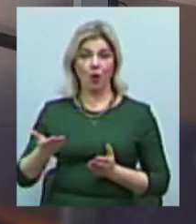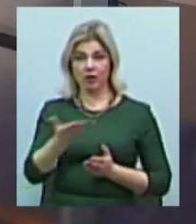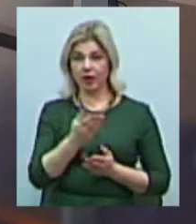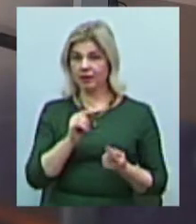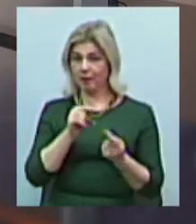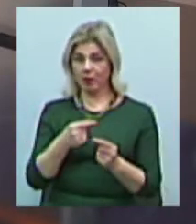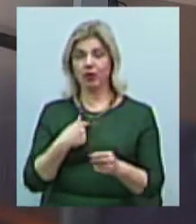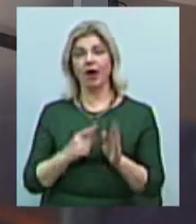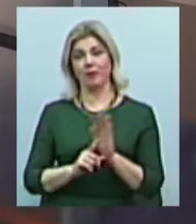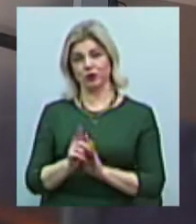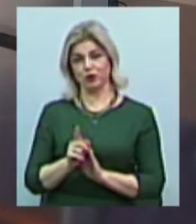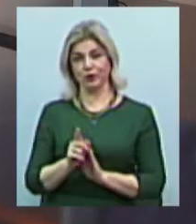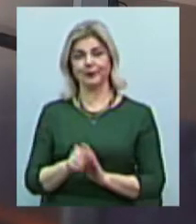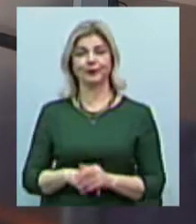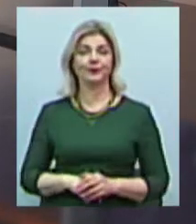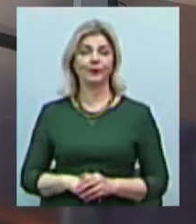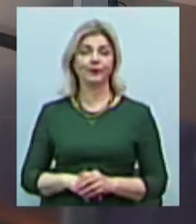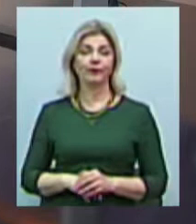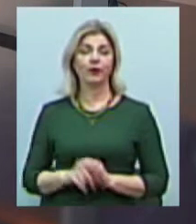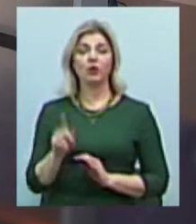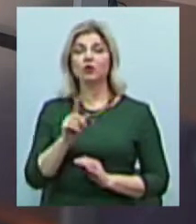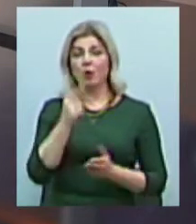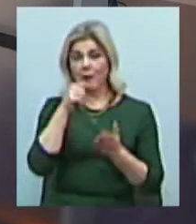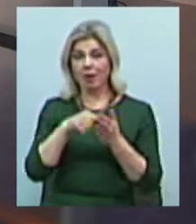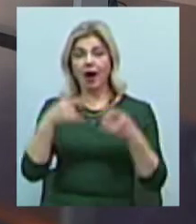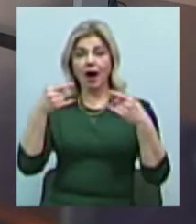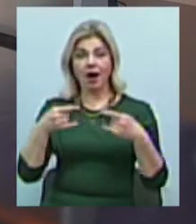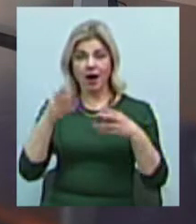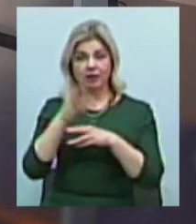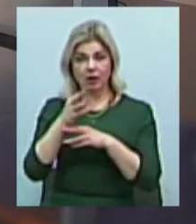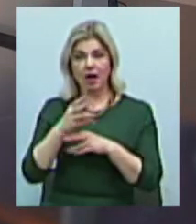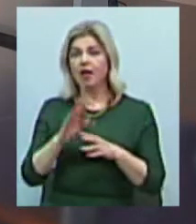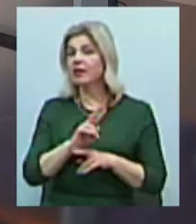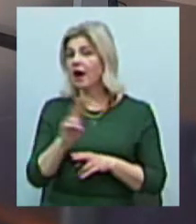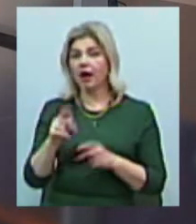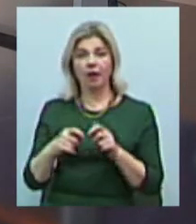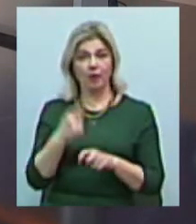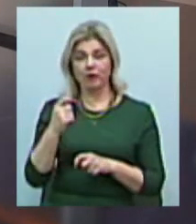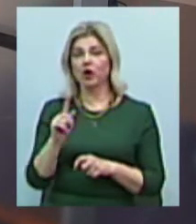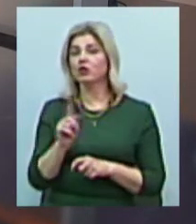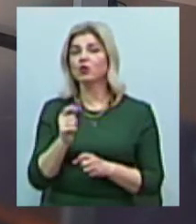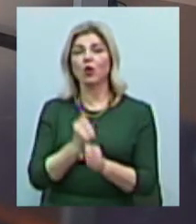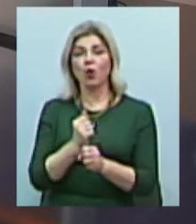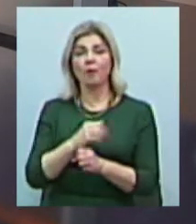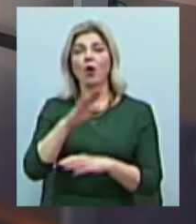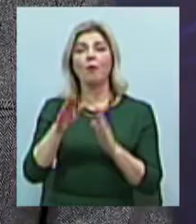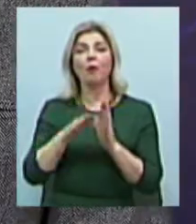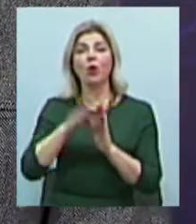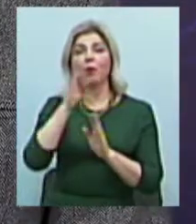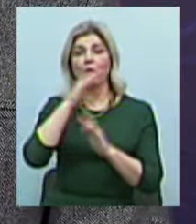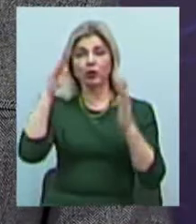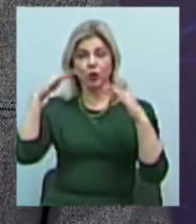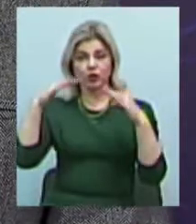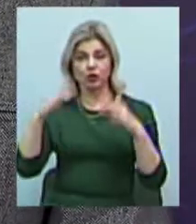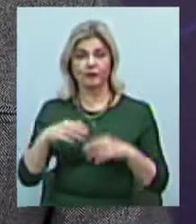з них почну. Із того, що потрапило в кадр, ніяких порушень не було щодо робіт під дощем? Ні. А коли